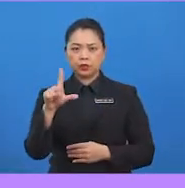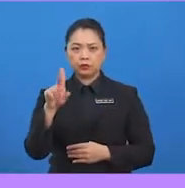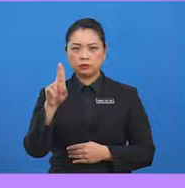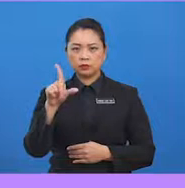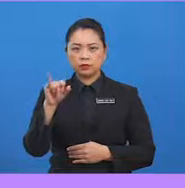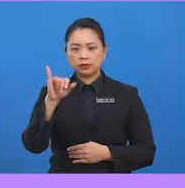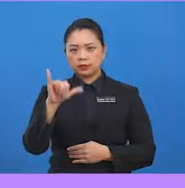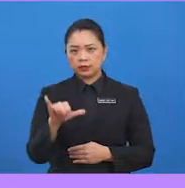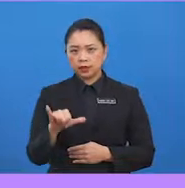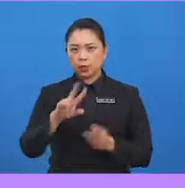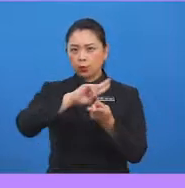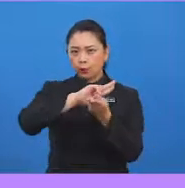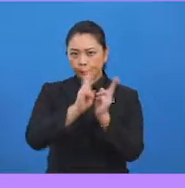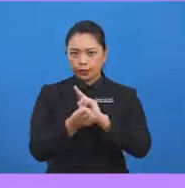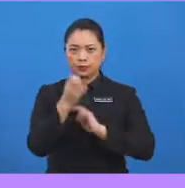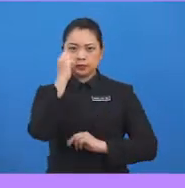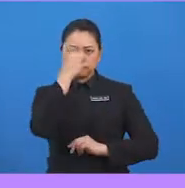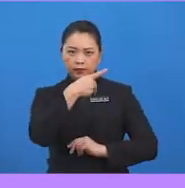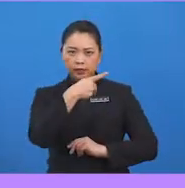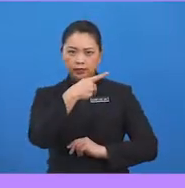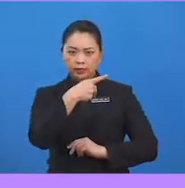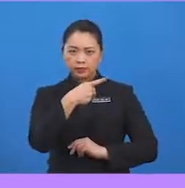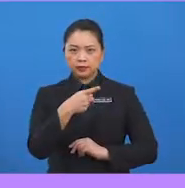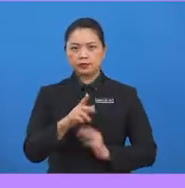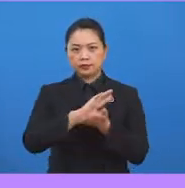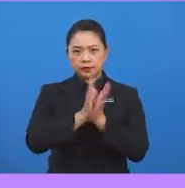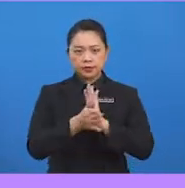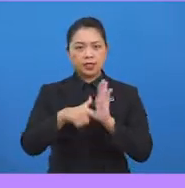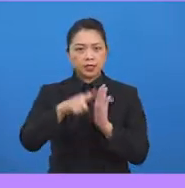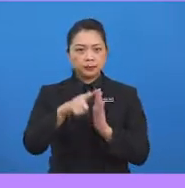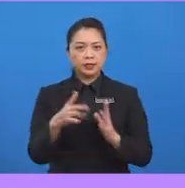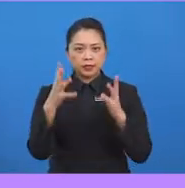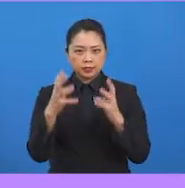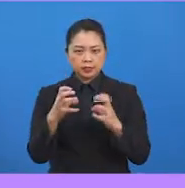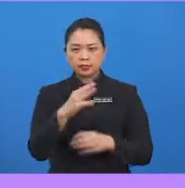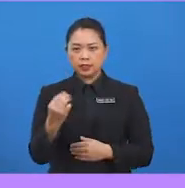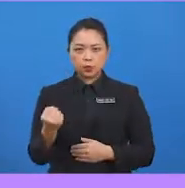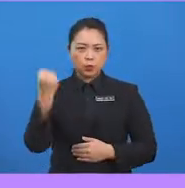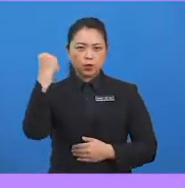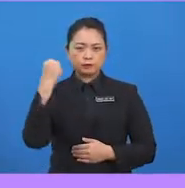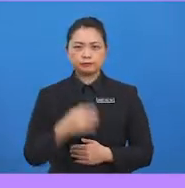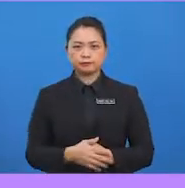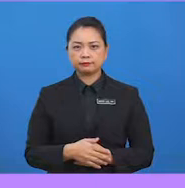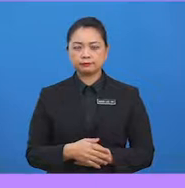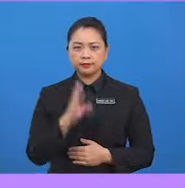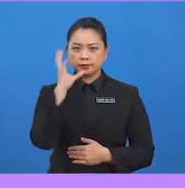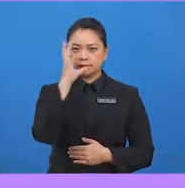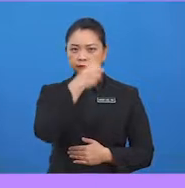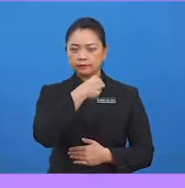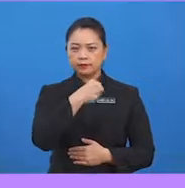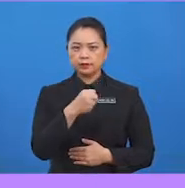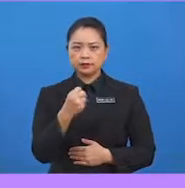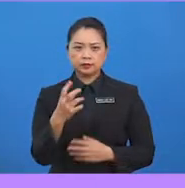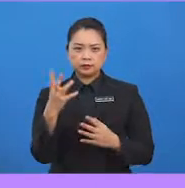mengubah sifat besi, menjadikan keluli ini lebih keras dan kuat. Sifat keras dan kuat